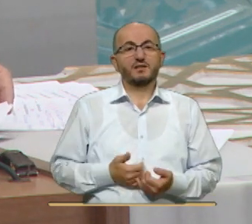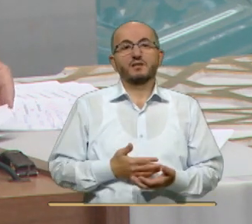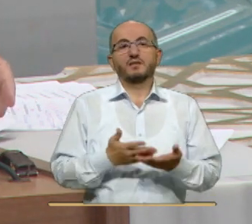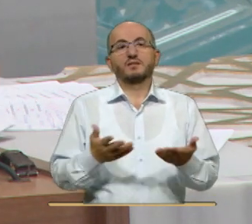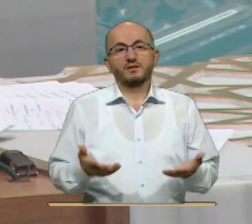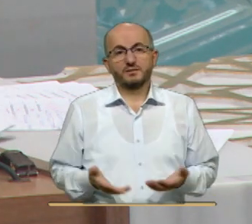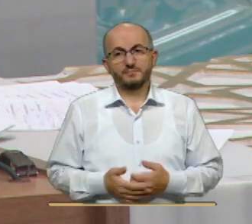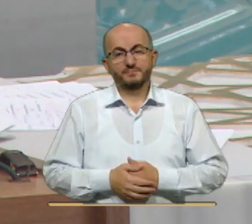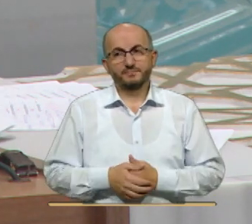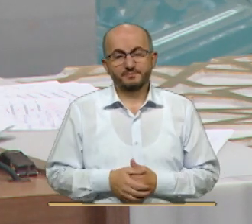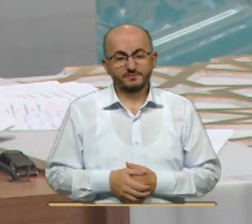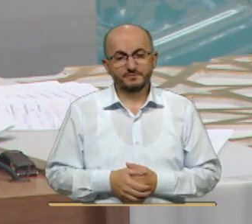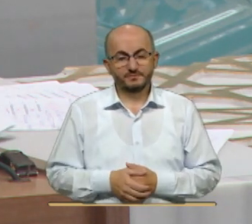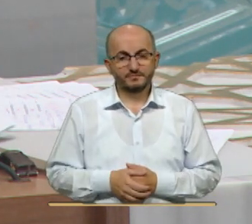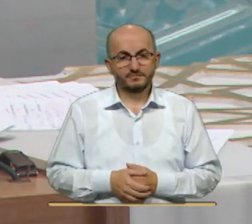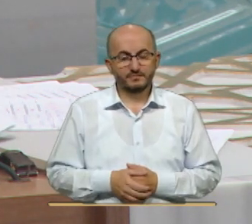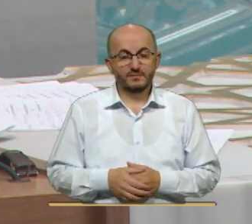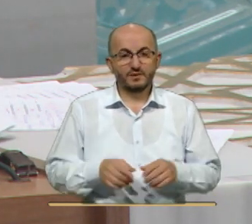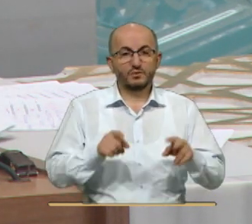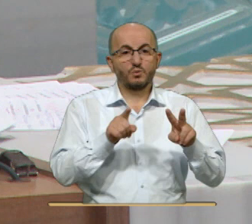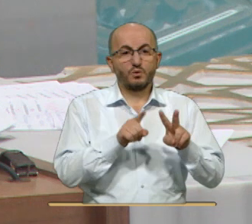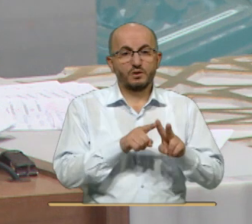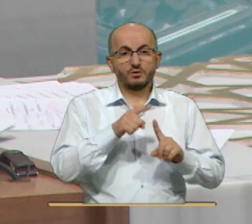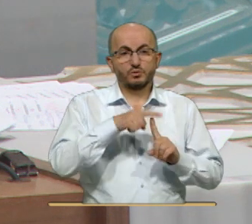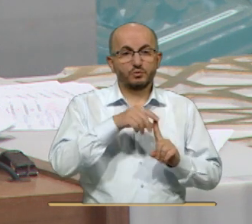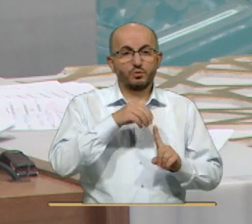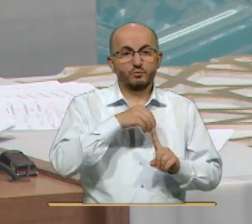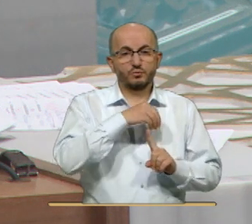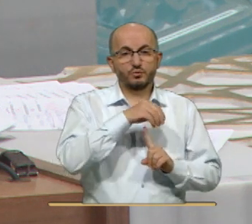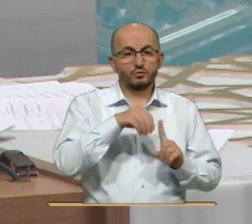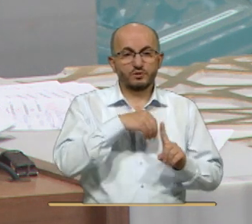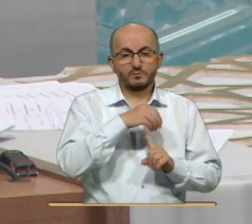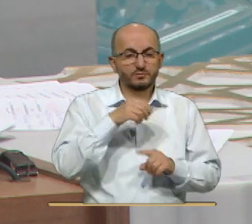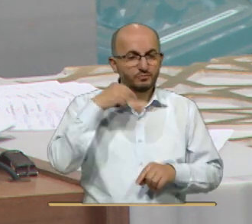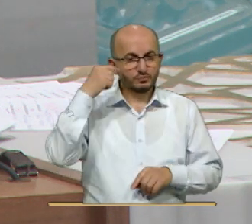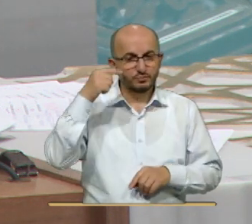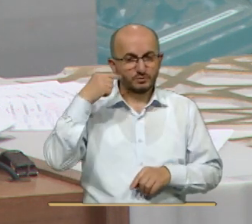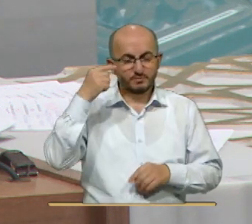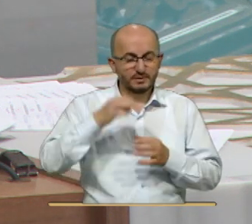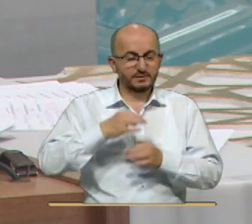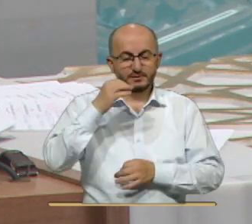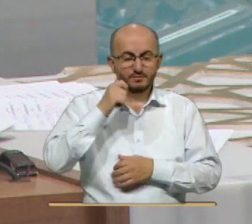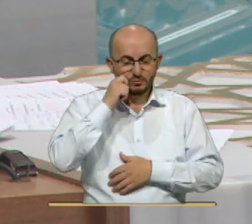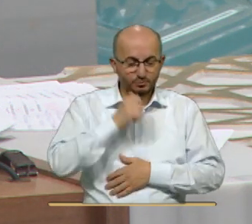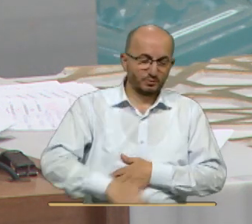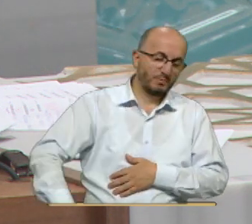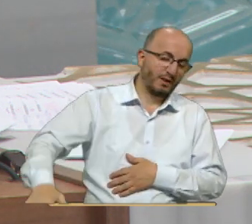kardeşlerim, Nurettin Topçu bir mütefekkirimiz, o Müslümanların,